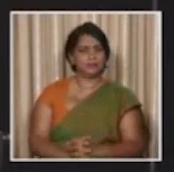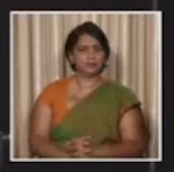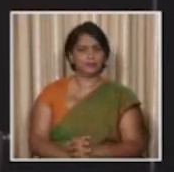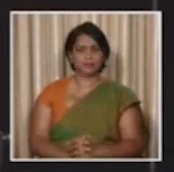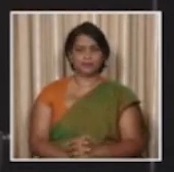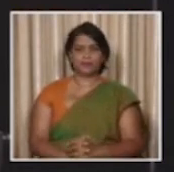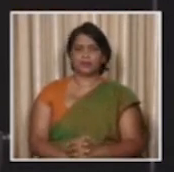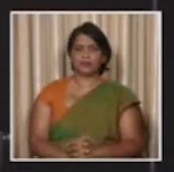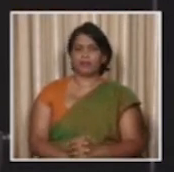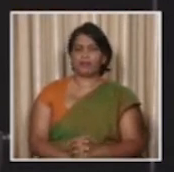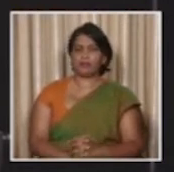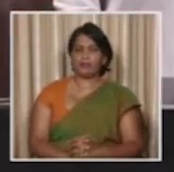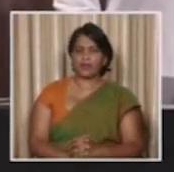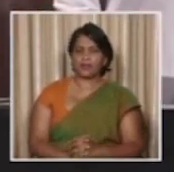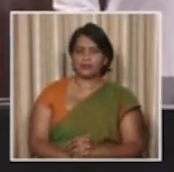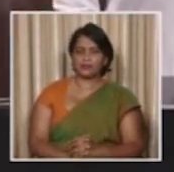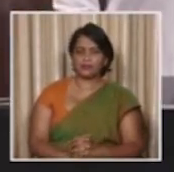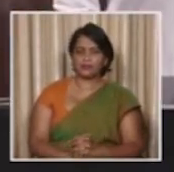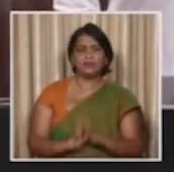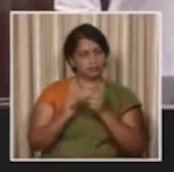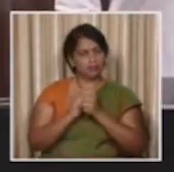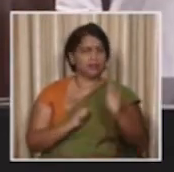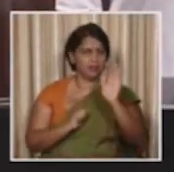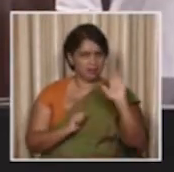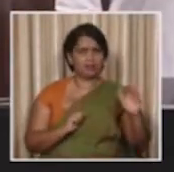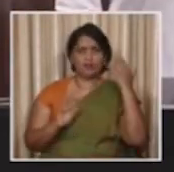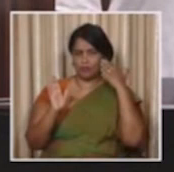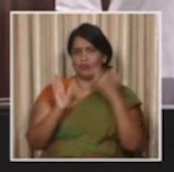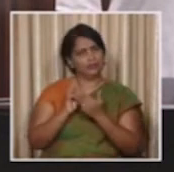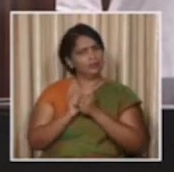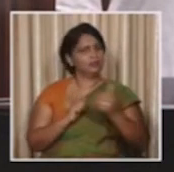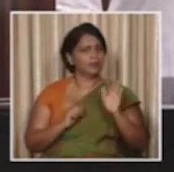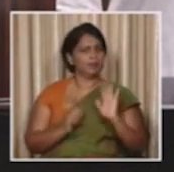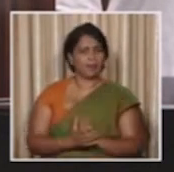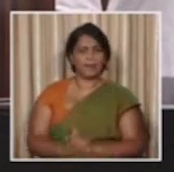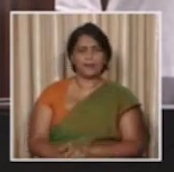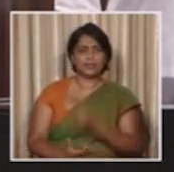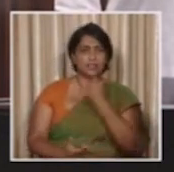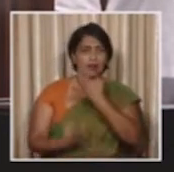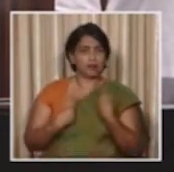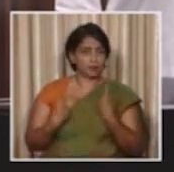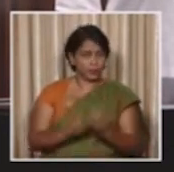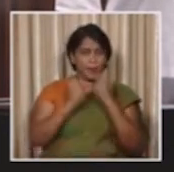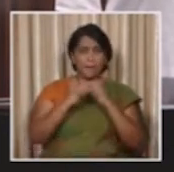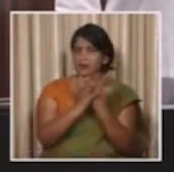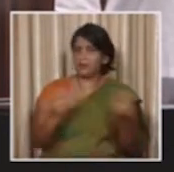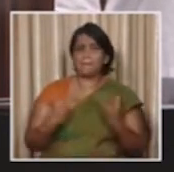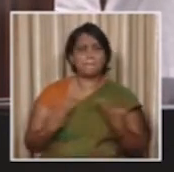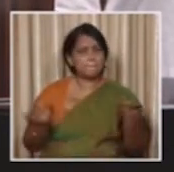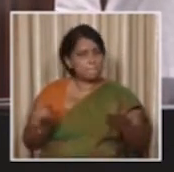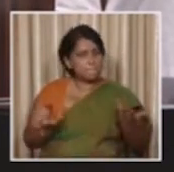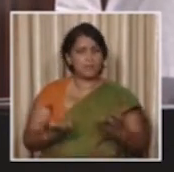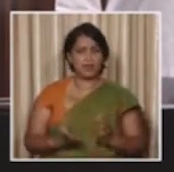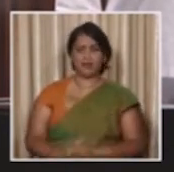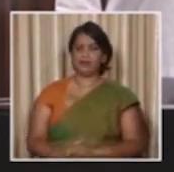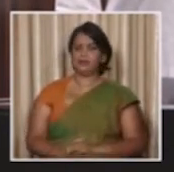මේ මන්ත්‍රීවරුන්ගේ ප්‍රශ්න විසඳන්න. හරි ඒ ගැන අවශ්‍ය කටයුතු සිද්ධ කරන්නම්. මේ සර්වකලාකාරීලාගේ මේ කියපු ගම විනාඩි පහෙන් ප්‍රශ්න විසඳන්න බෑ. අවුන් කන් දෙන්නකෝ.